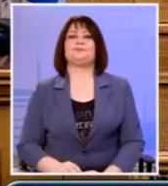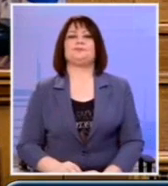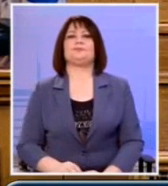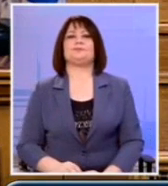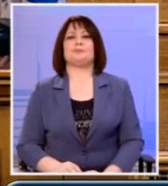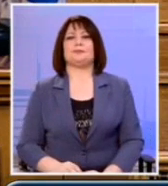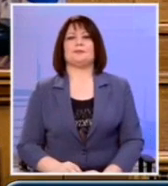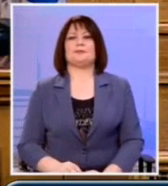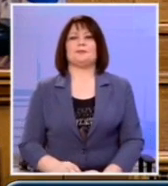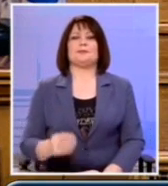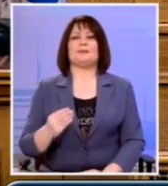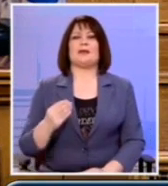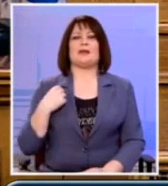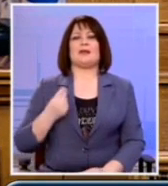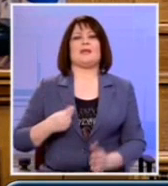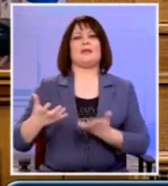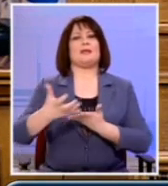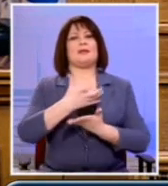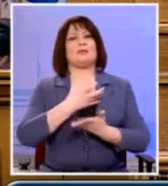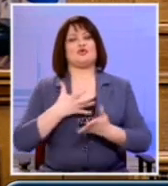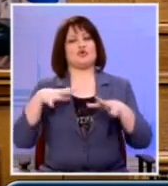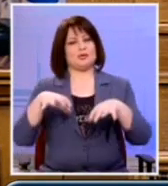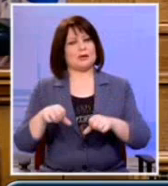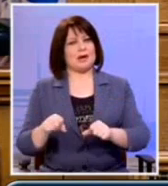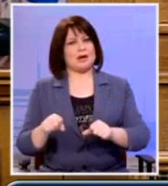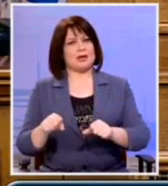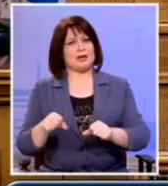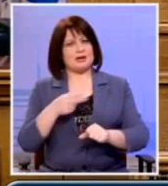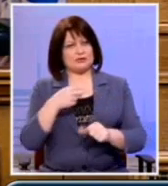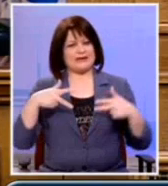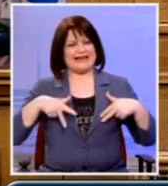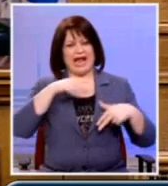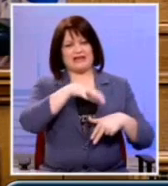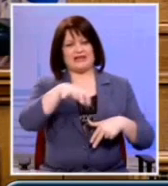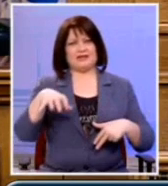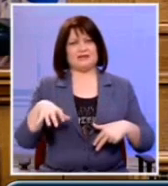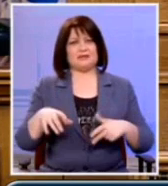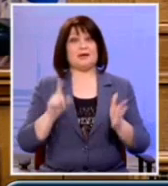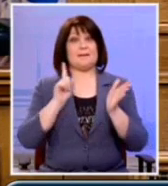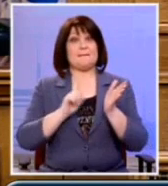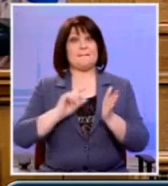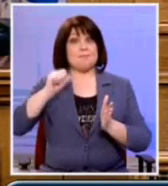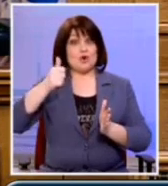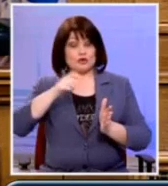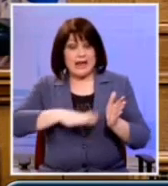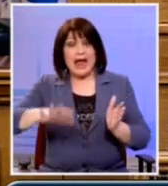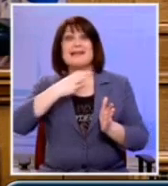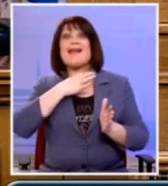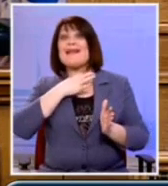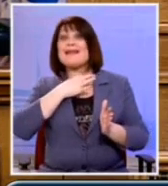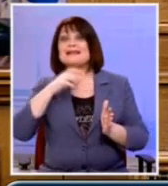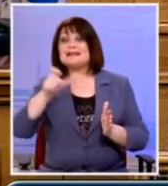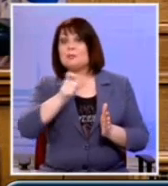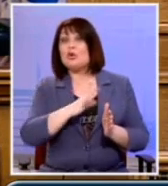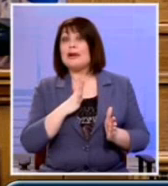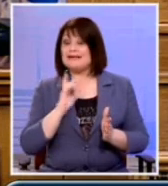δημοσιονομικής κυριαρχίας των κρατών σημαίνει ακριβώς αυτό, ότι πρώτα πρέπει να εξυπηρετούνται οι ανάγκες των πολιτών